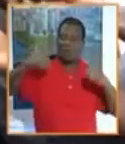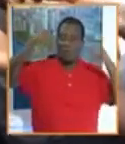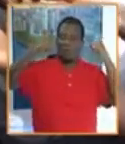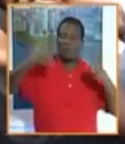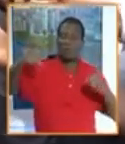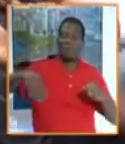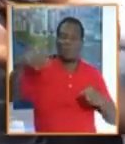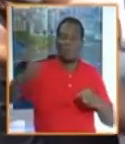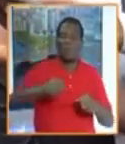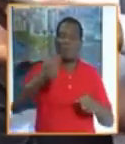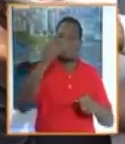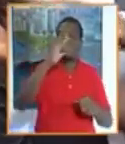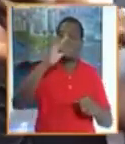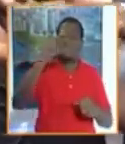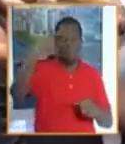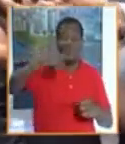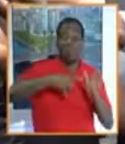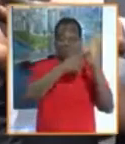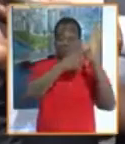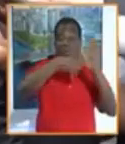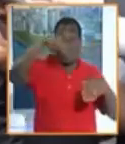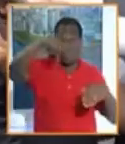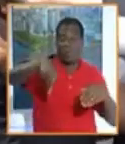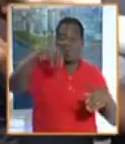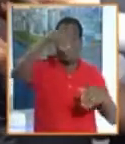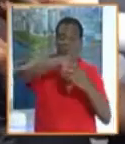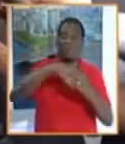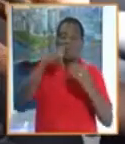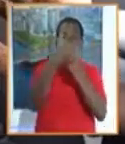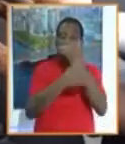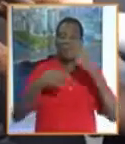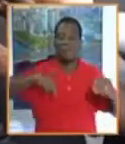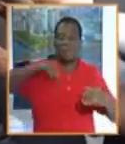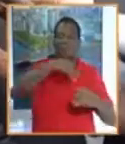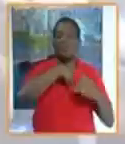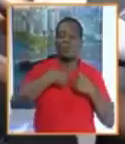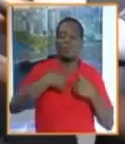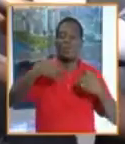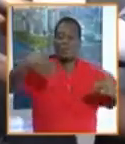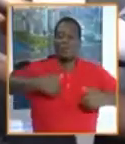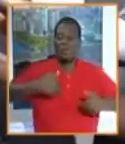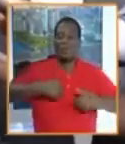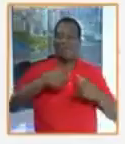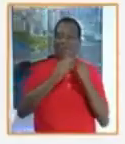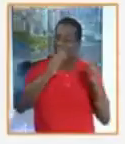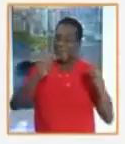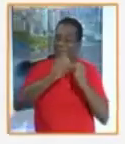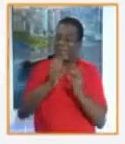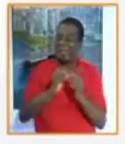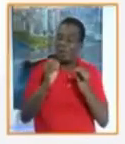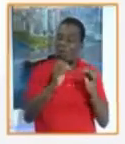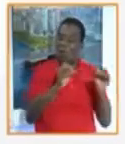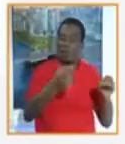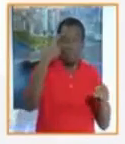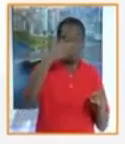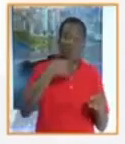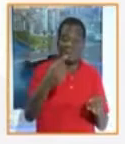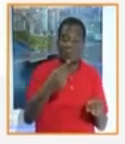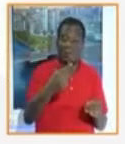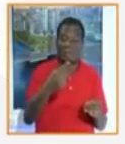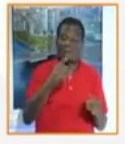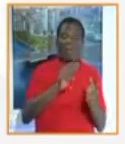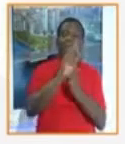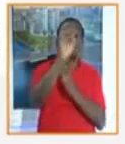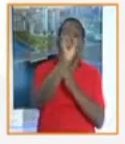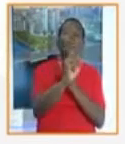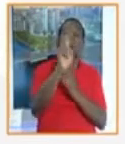l'essence vous montrer que dans ces pays nous avons une jeunesse très organisé pour rappel c'est un marc